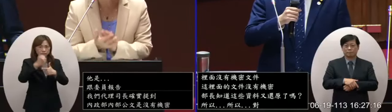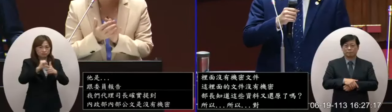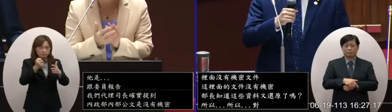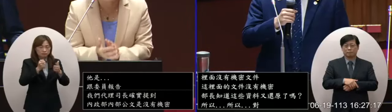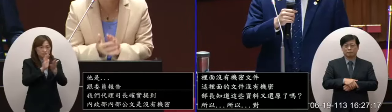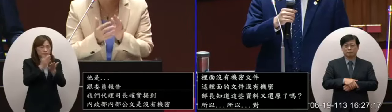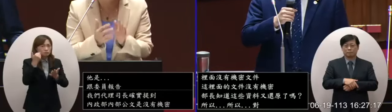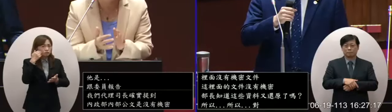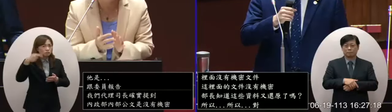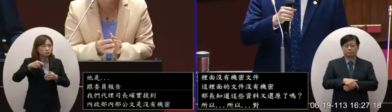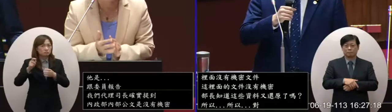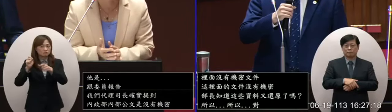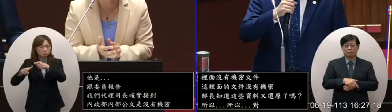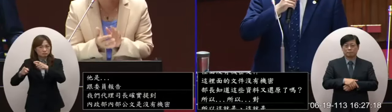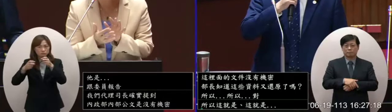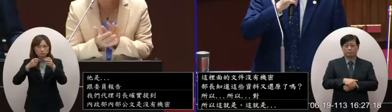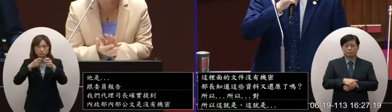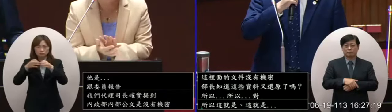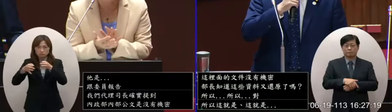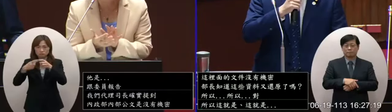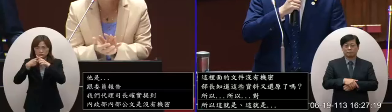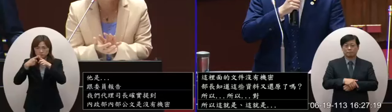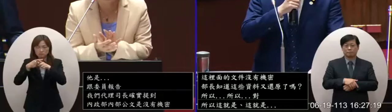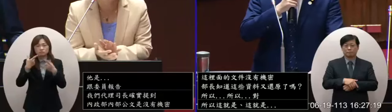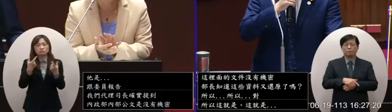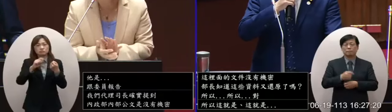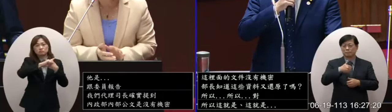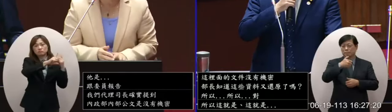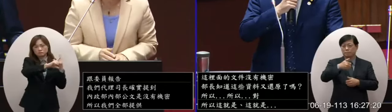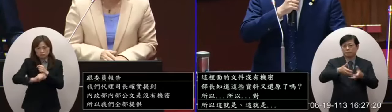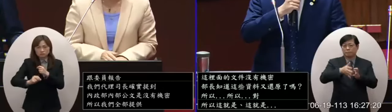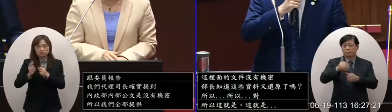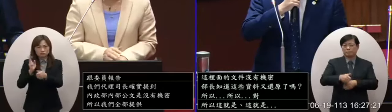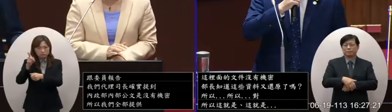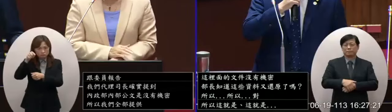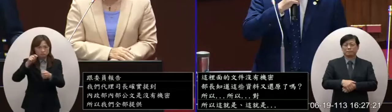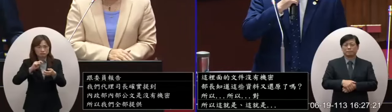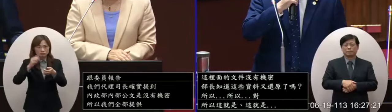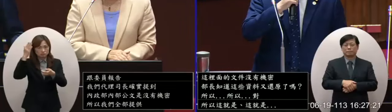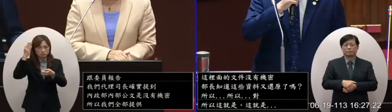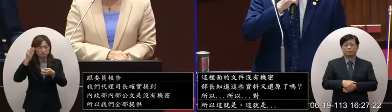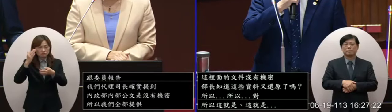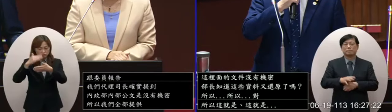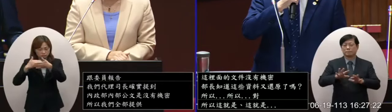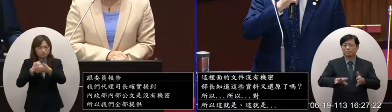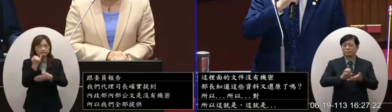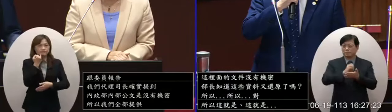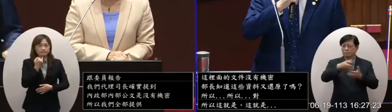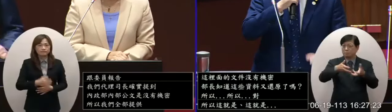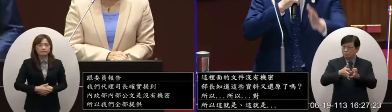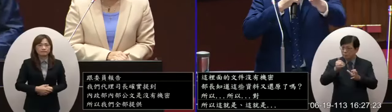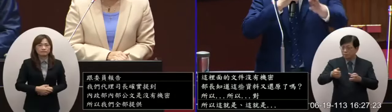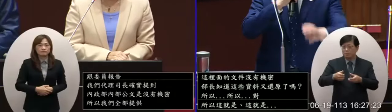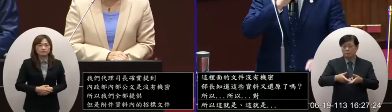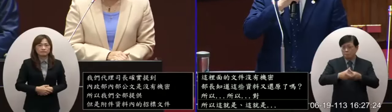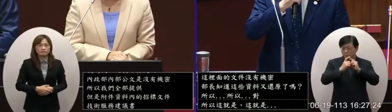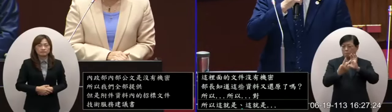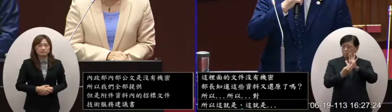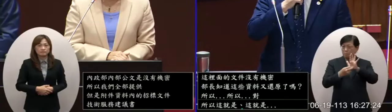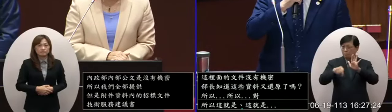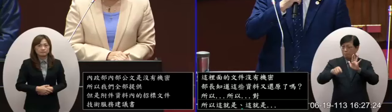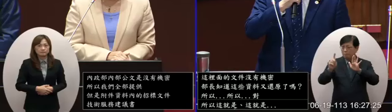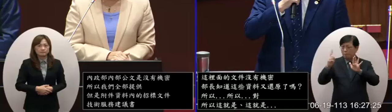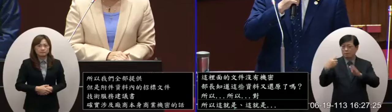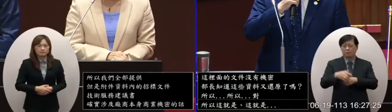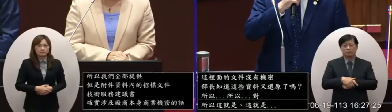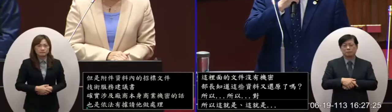密的话，我们也是依法有据请他来做这个处理。 谢谢部长。好，所以我要跟部长报告为什么会还原，跟院长报告为什么